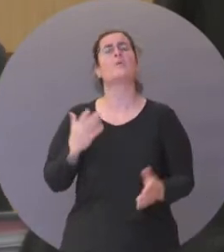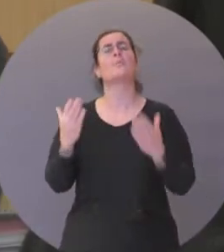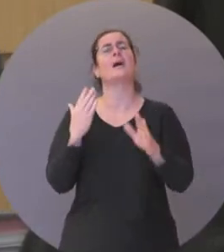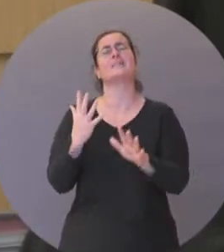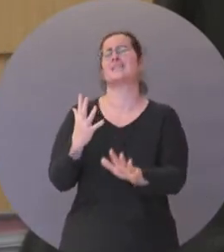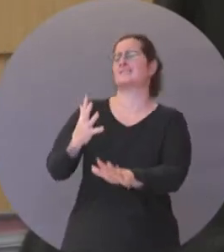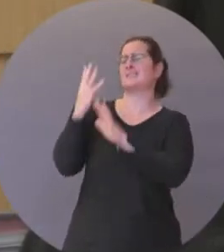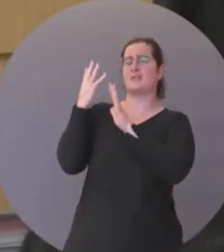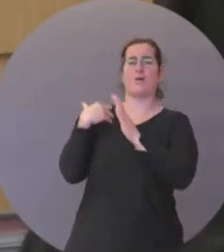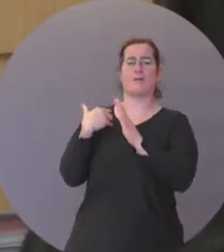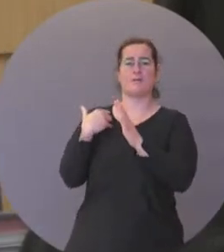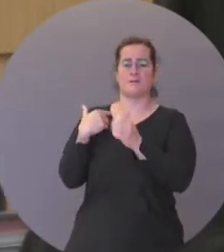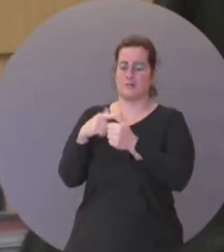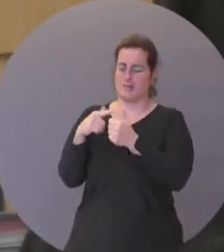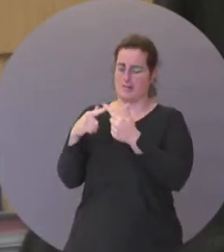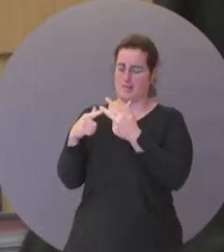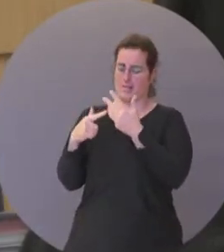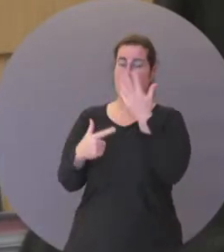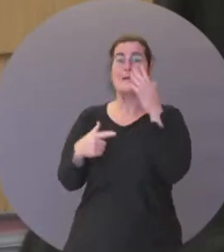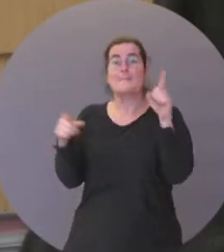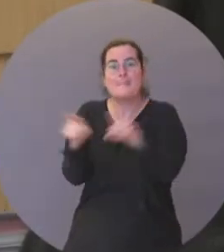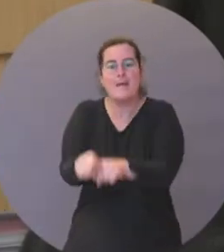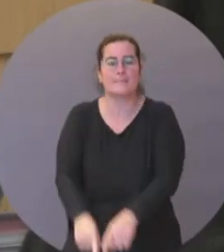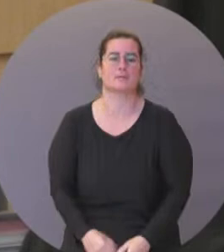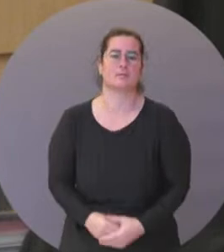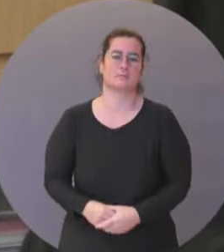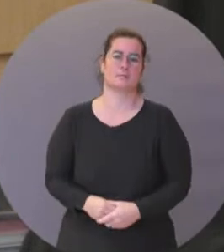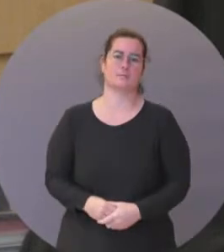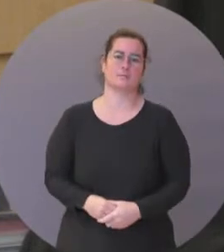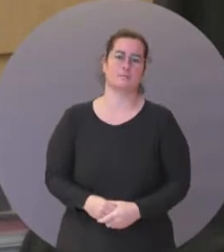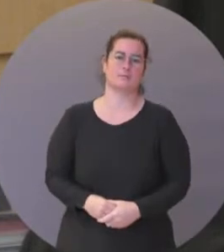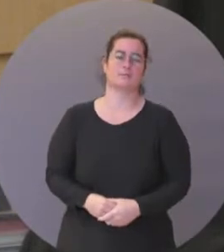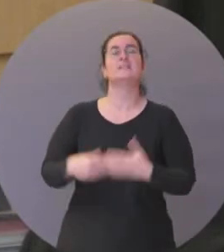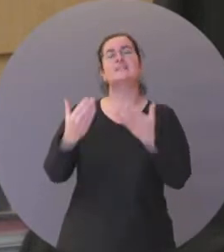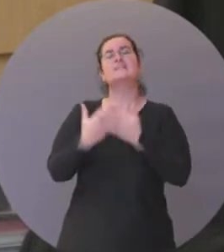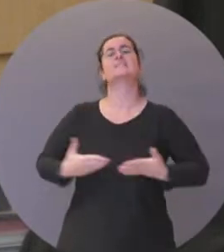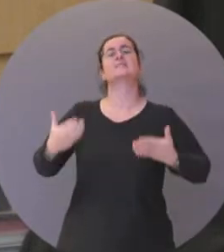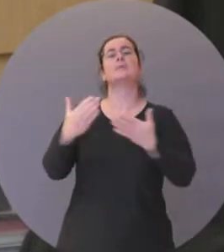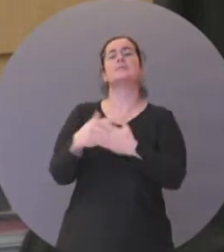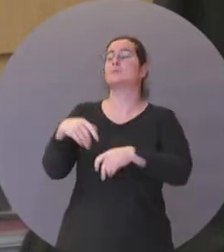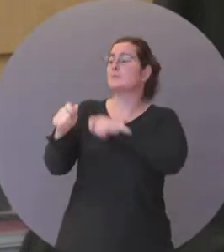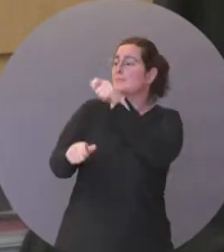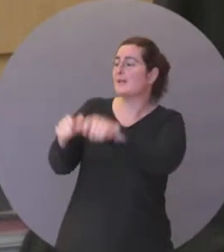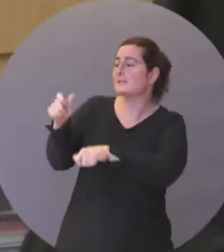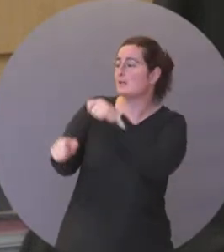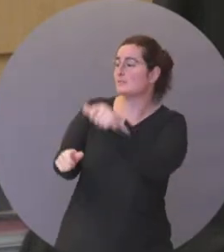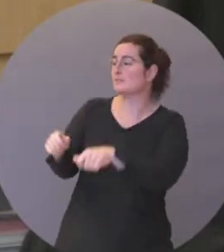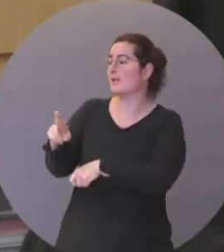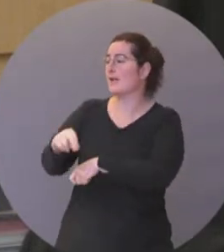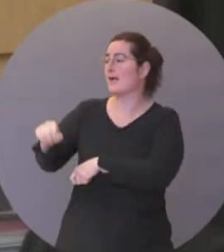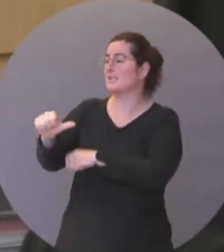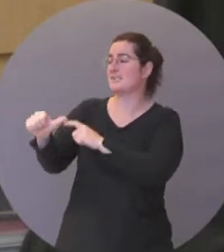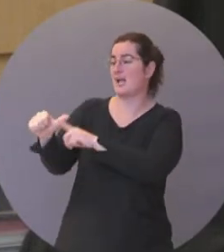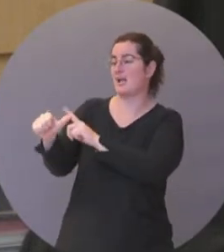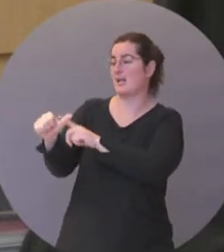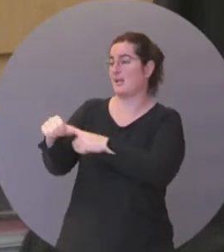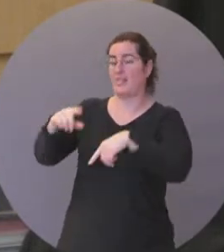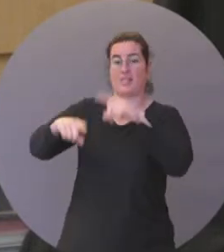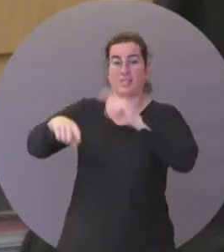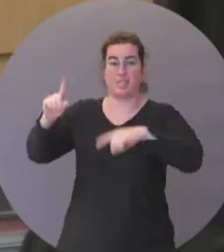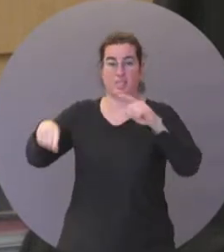mêmes constats étaient dressés je cite la situation des différents bénéficiaires au regard de l'insertion est fort différent